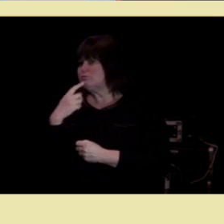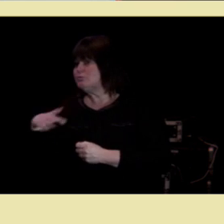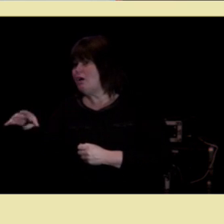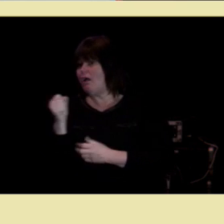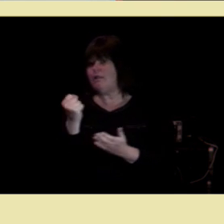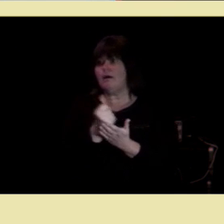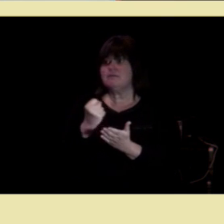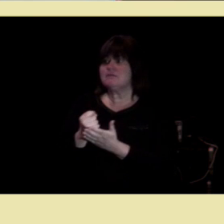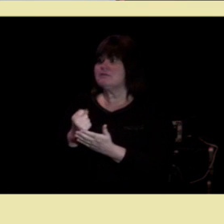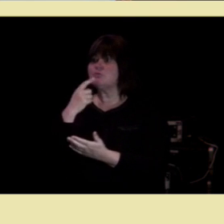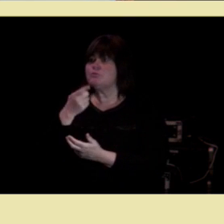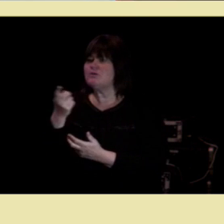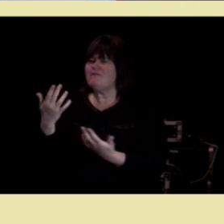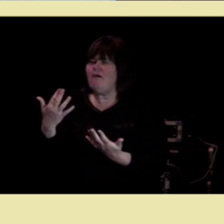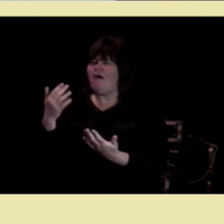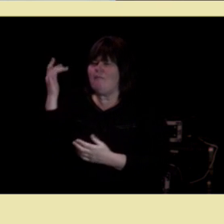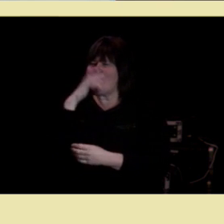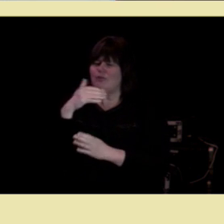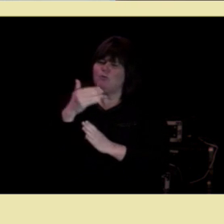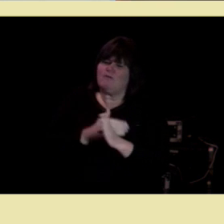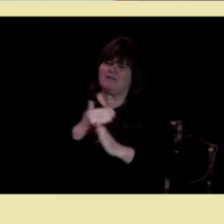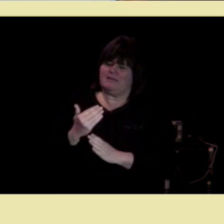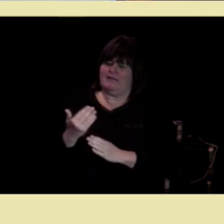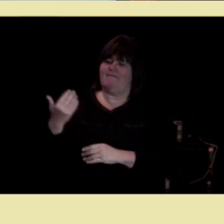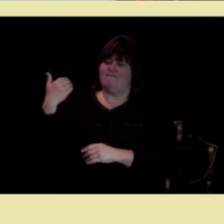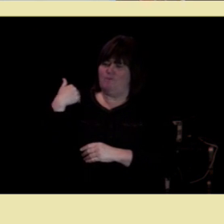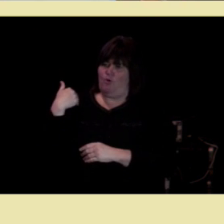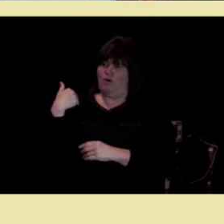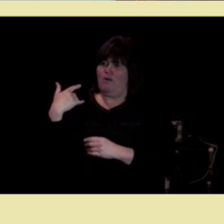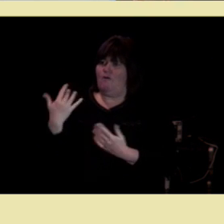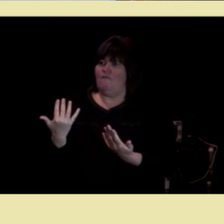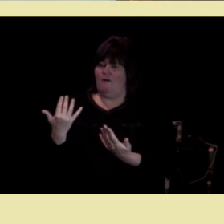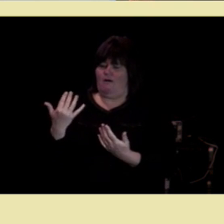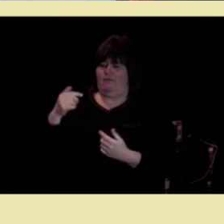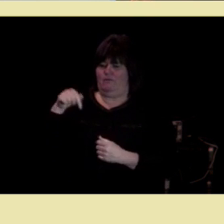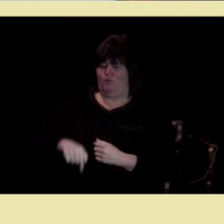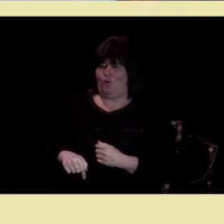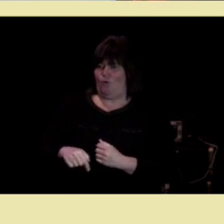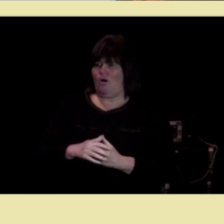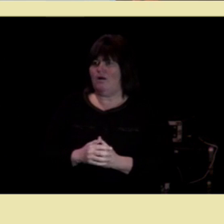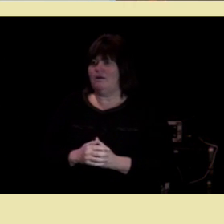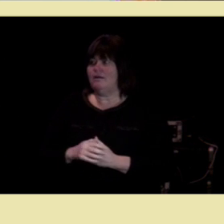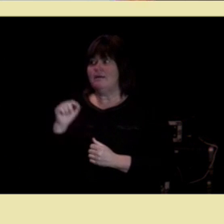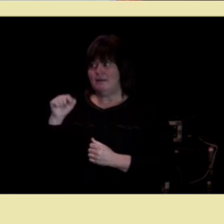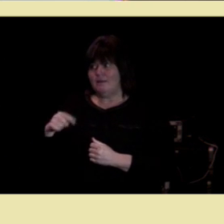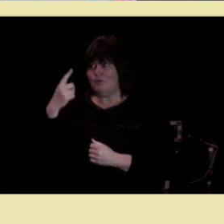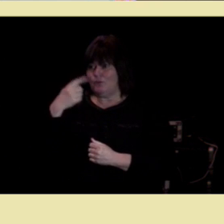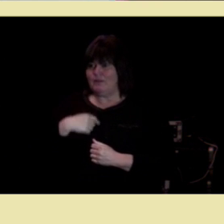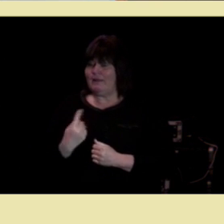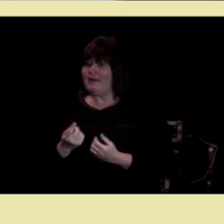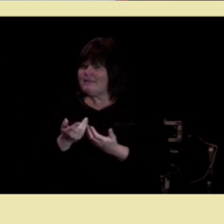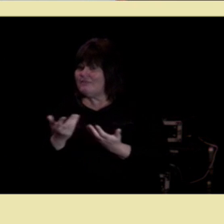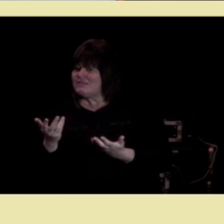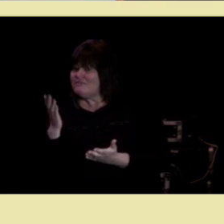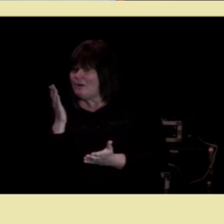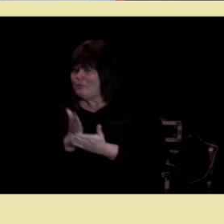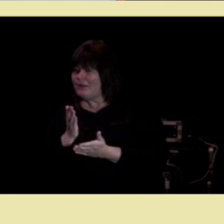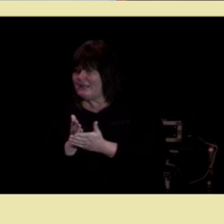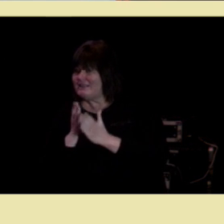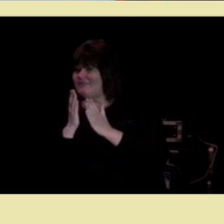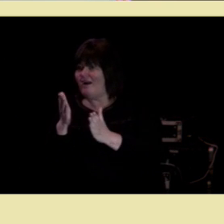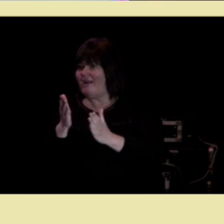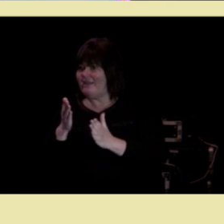før og nå. Jeg tenker at dette viser at vi i hvert fall er på rett vei, og det gir oss en tro på